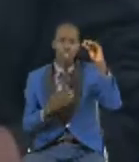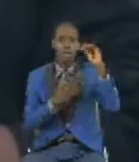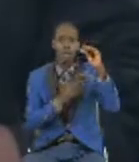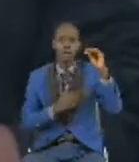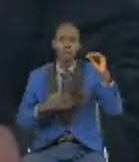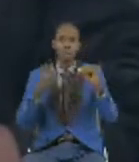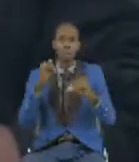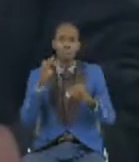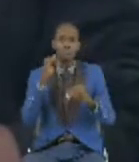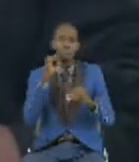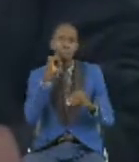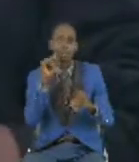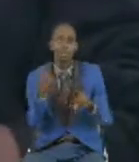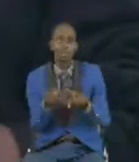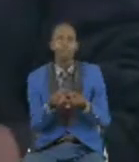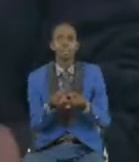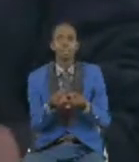ferons-nous?